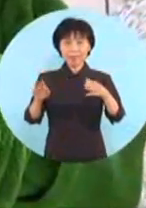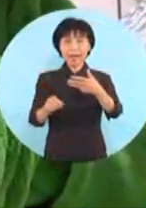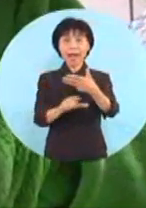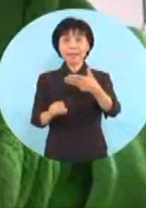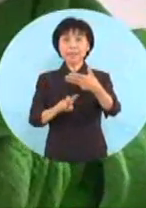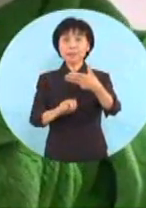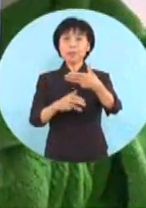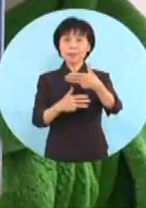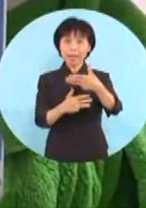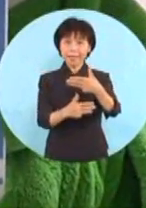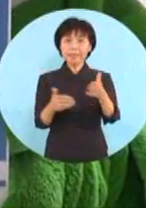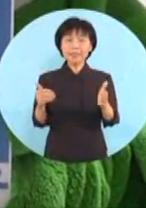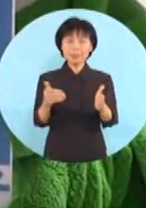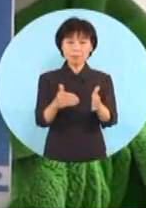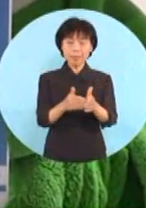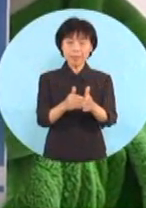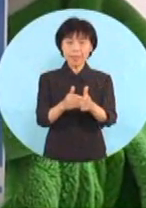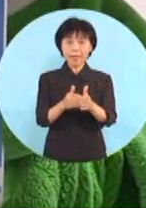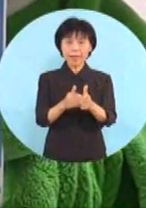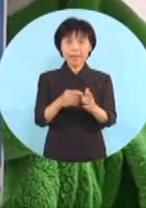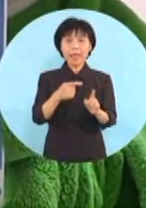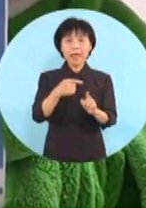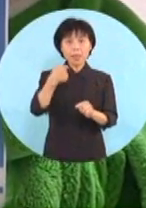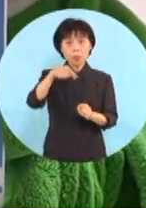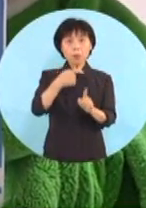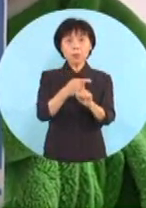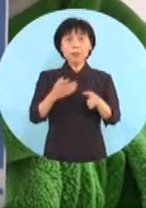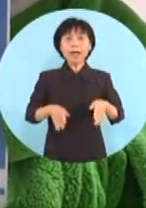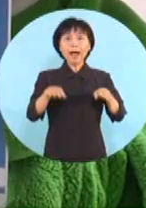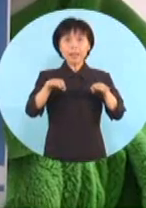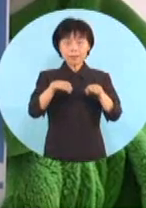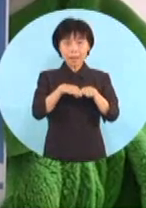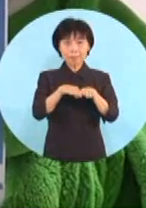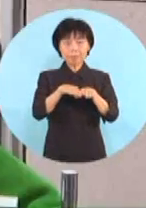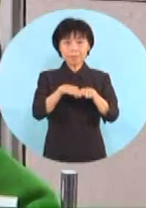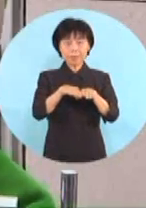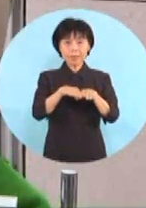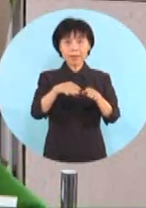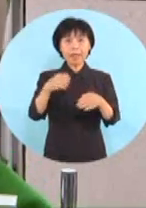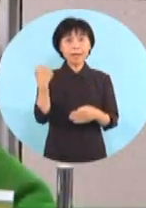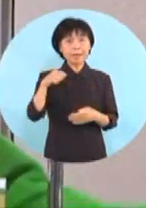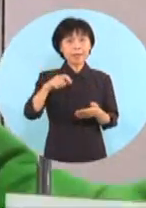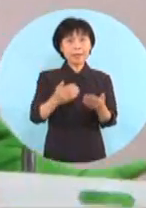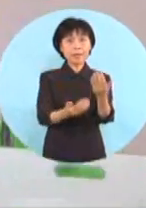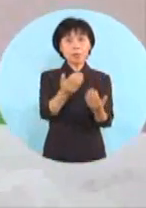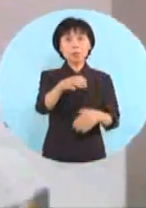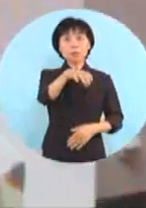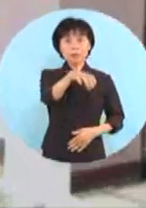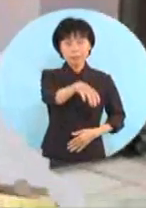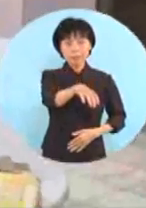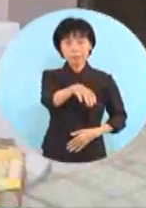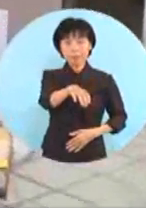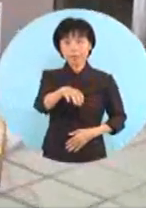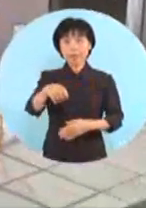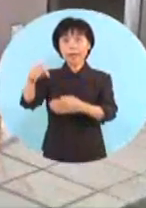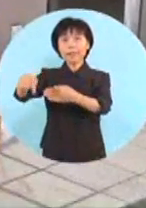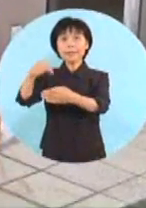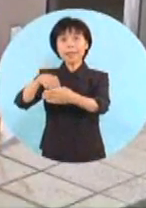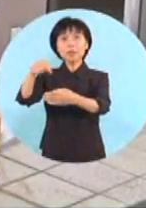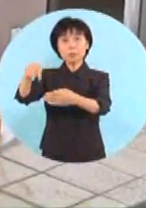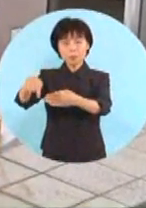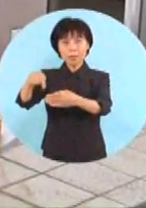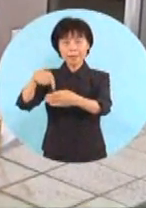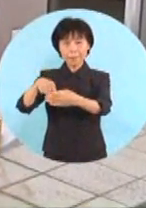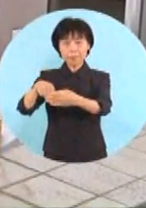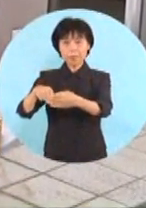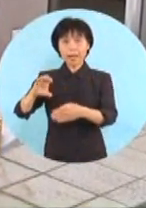8月28日木曜日までエコポリスセンター、教育科学館、熱帯環境植物館、リサイ